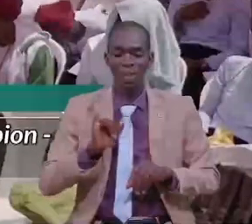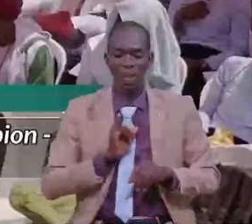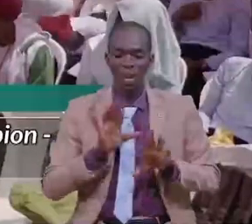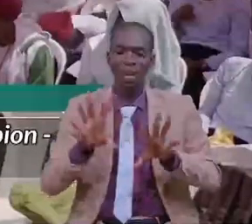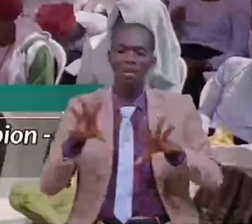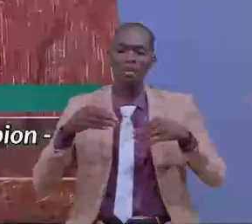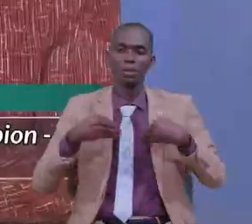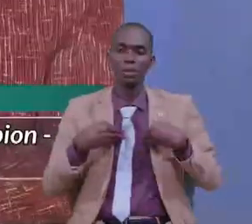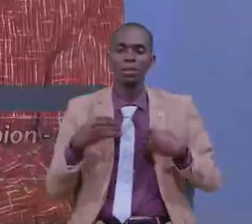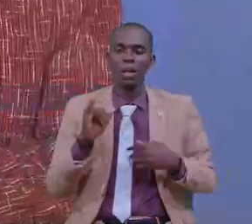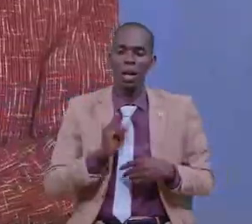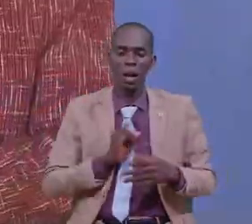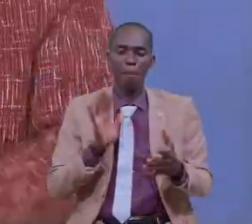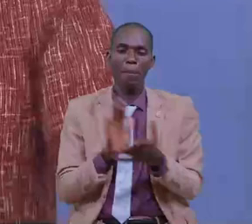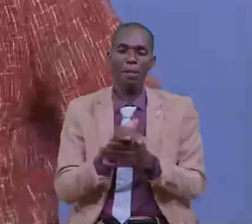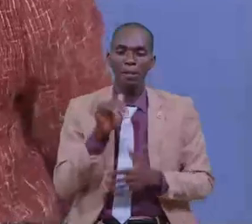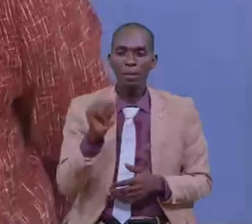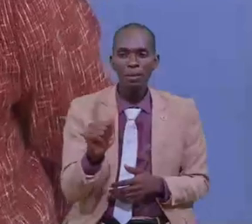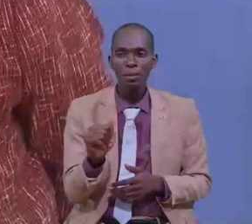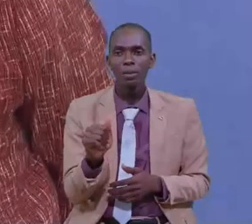J'accepte. Je crois,